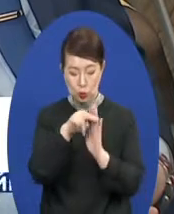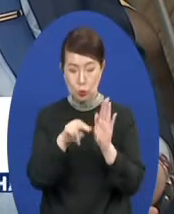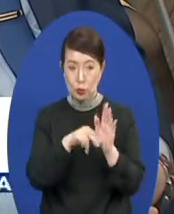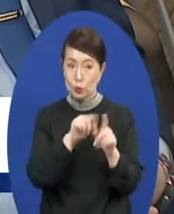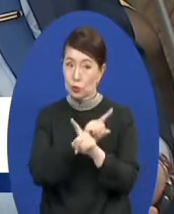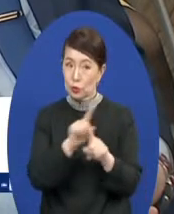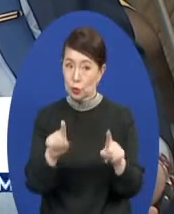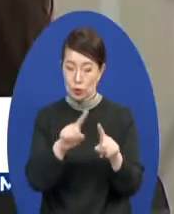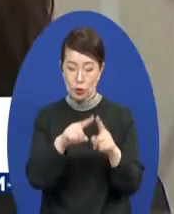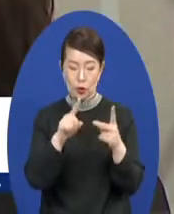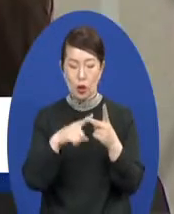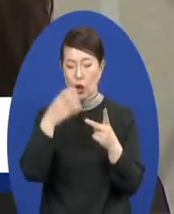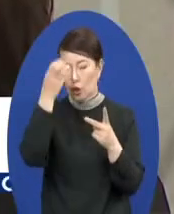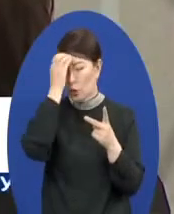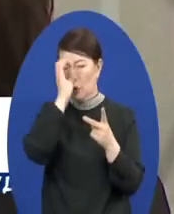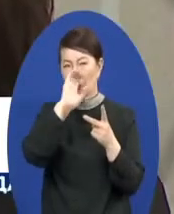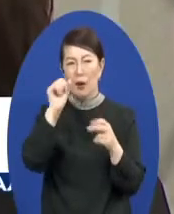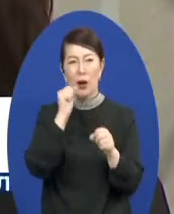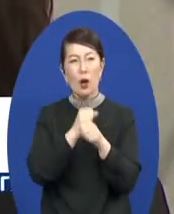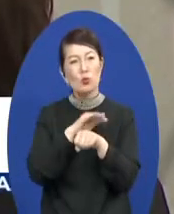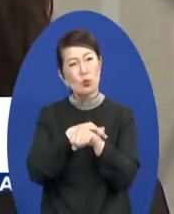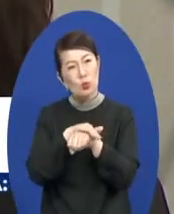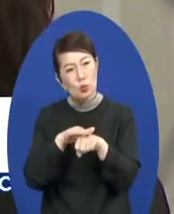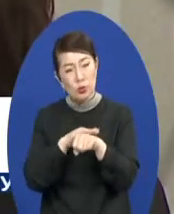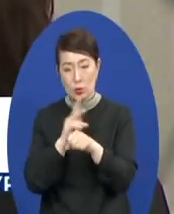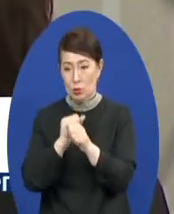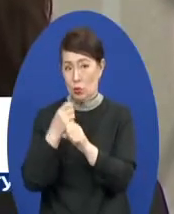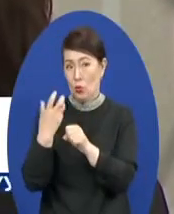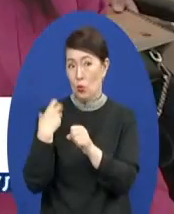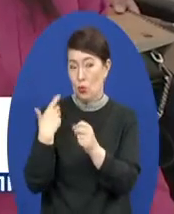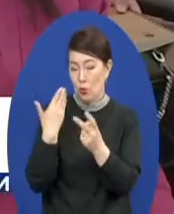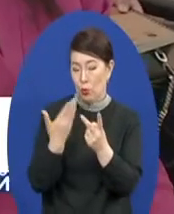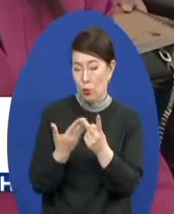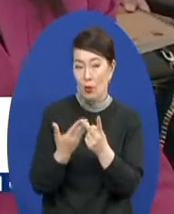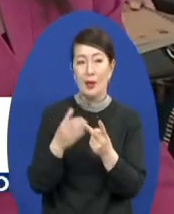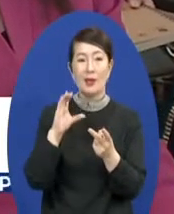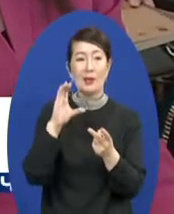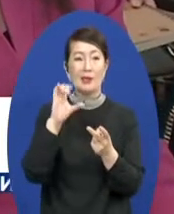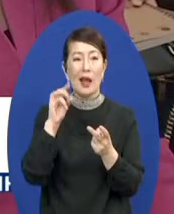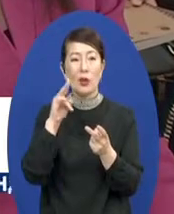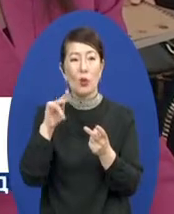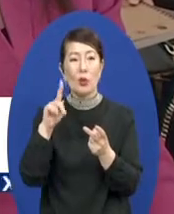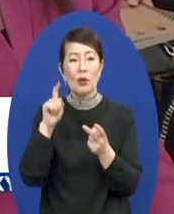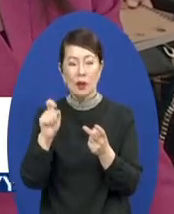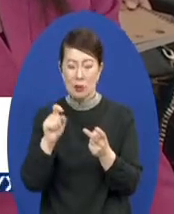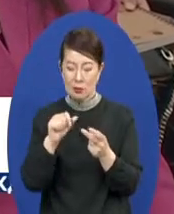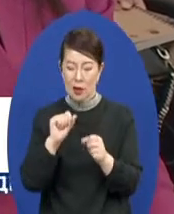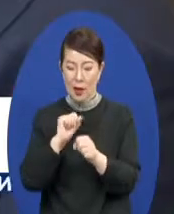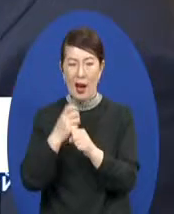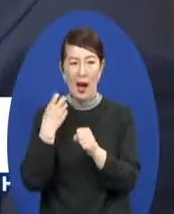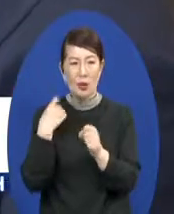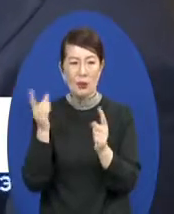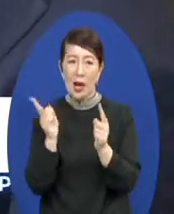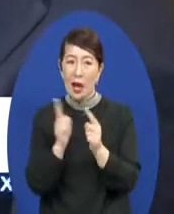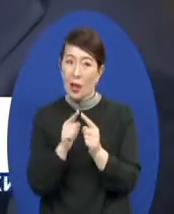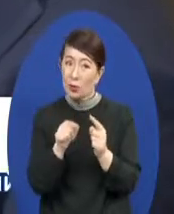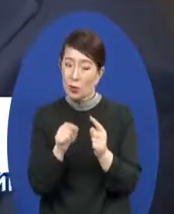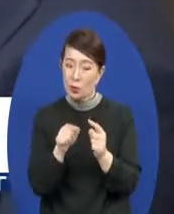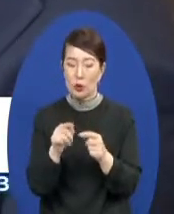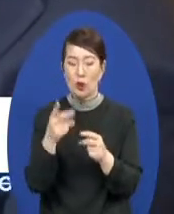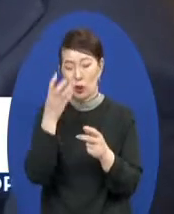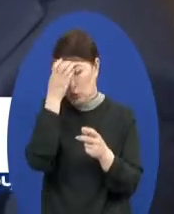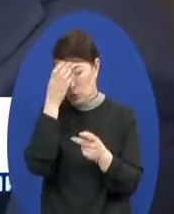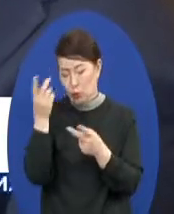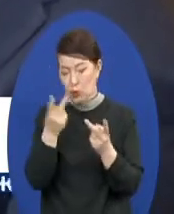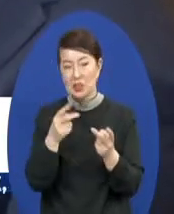зөрчсөн төрийн алба хаагчийг уучлал гуйхыг үүрэг болгох сануулад өнгөрдөг байх бус хариуцлагыг чангатгаж байж төрийн үйлчлэгээ